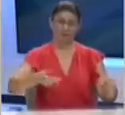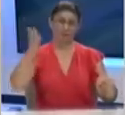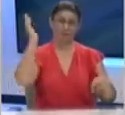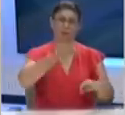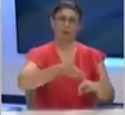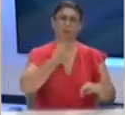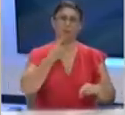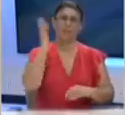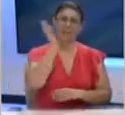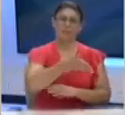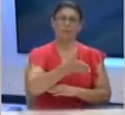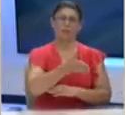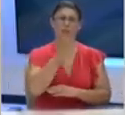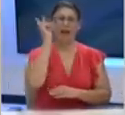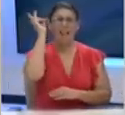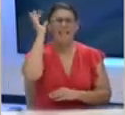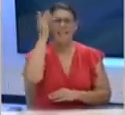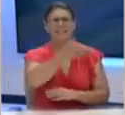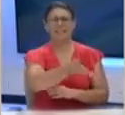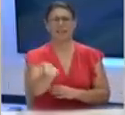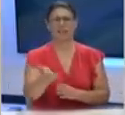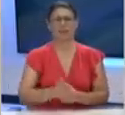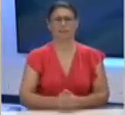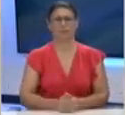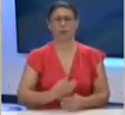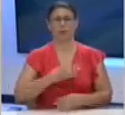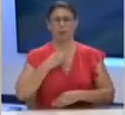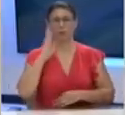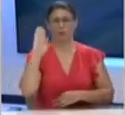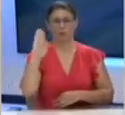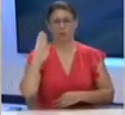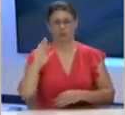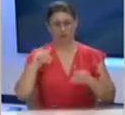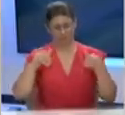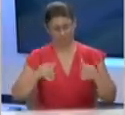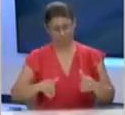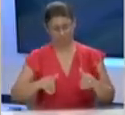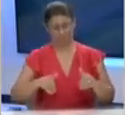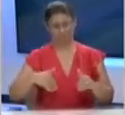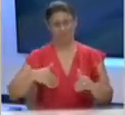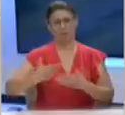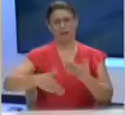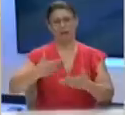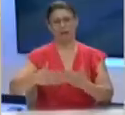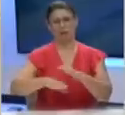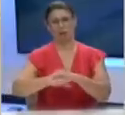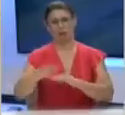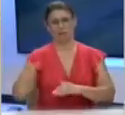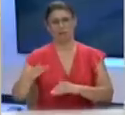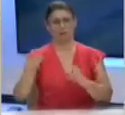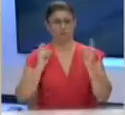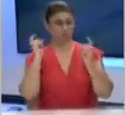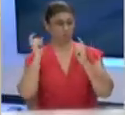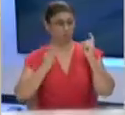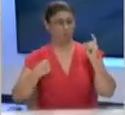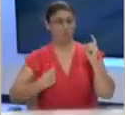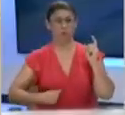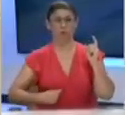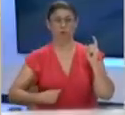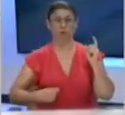αλητήριοι. Ο κύριος Βορύδης, πιστός στην παράδοση της ακροδεξιάς, διερωτήθηκε